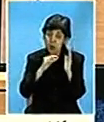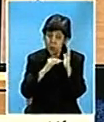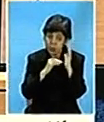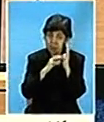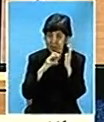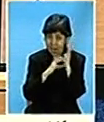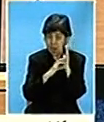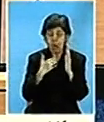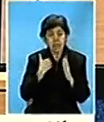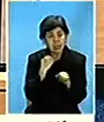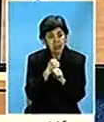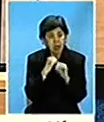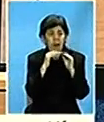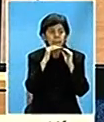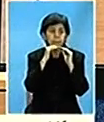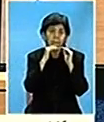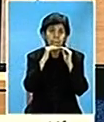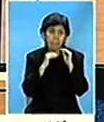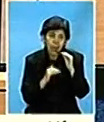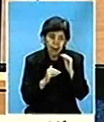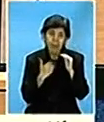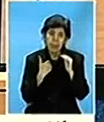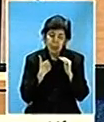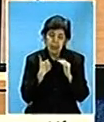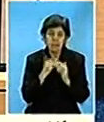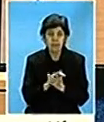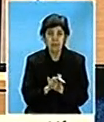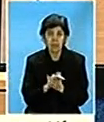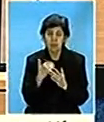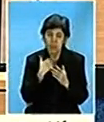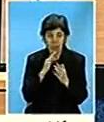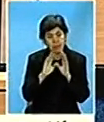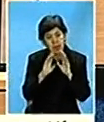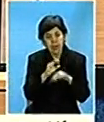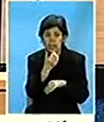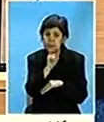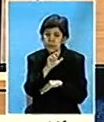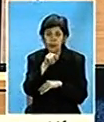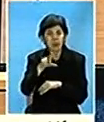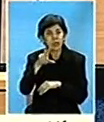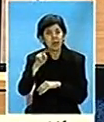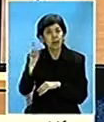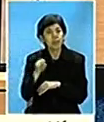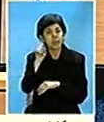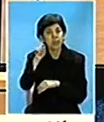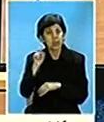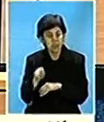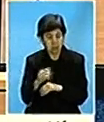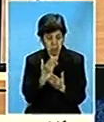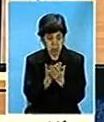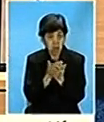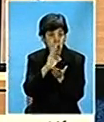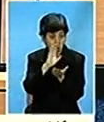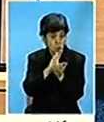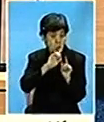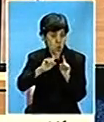ดส่วนลดลงจากปีที่แล้วแต่ก็ยังคงสูงอยู่คือเป็นร้อยละ 13.33 ซึ่งงบประมาณทั้ง2ราย